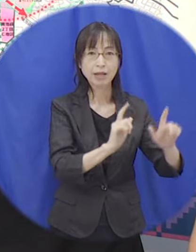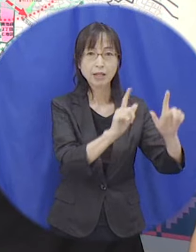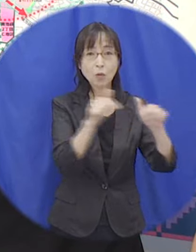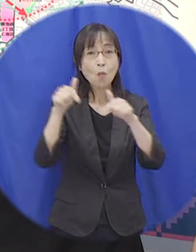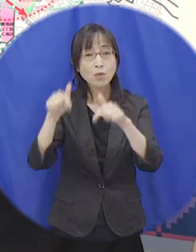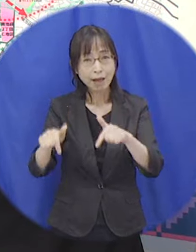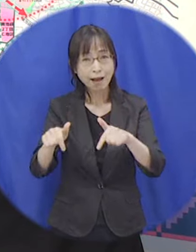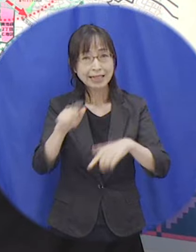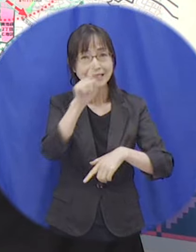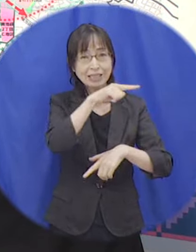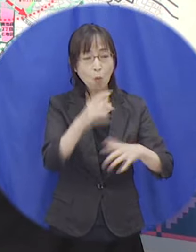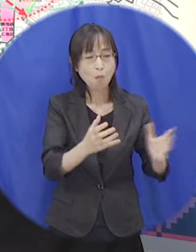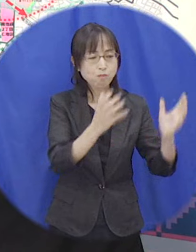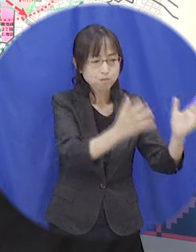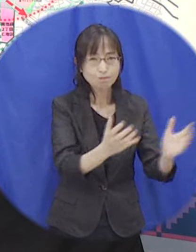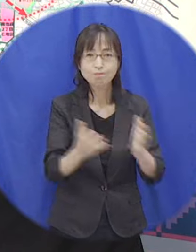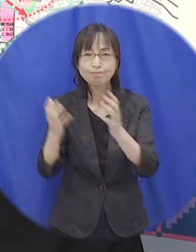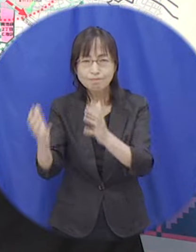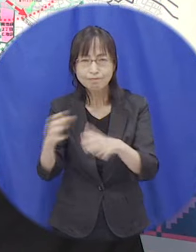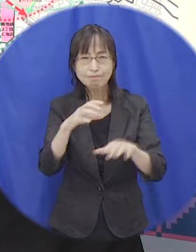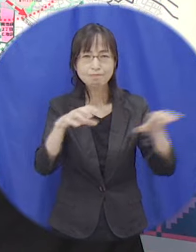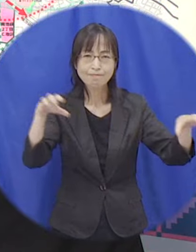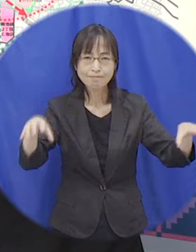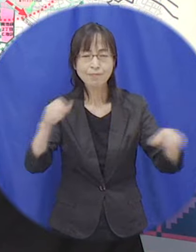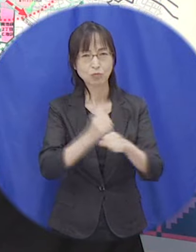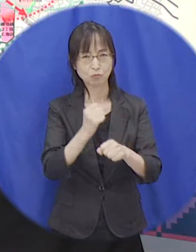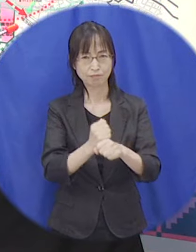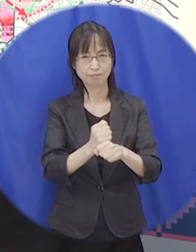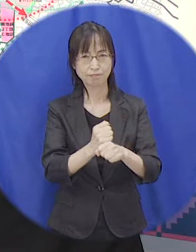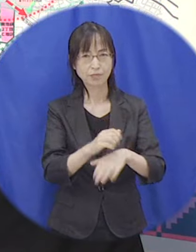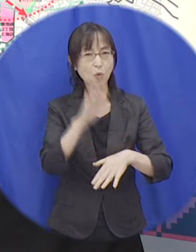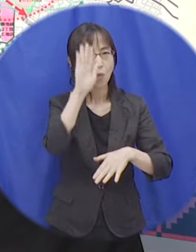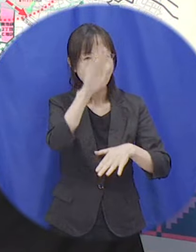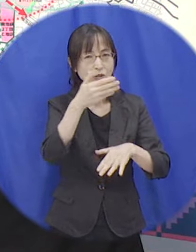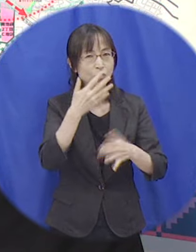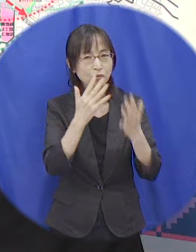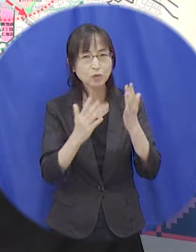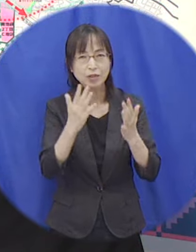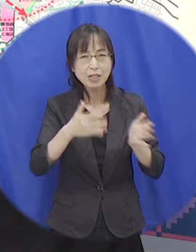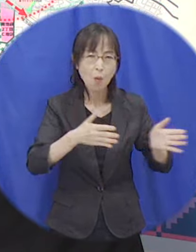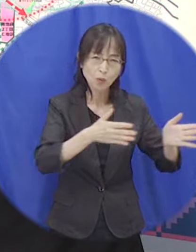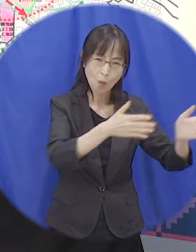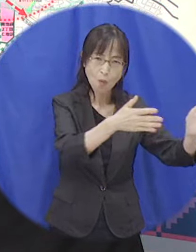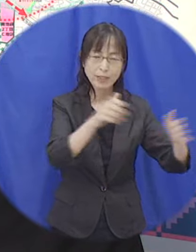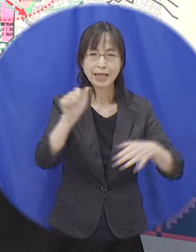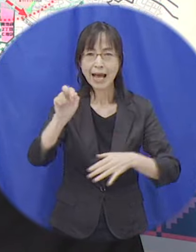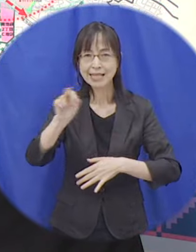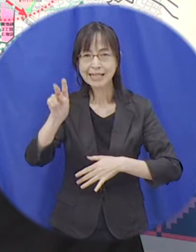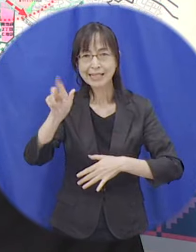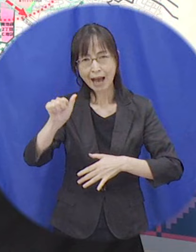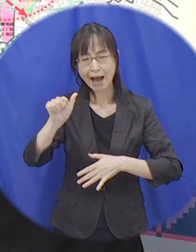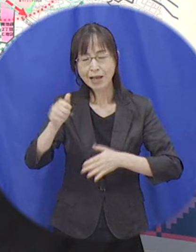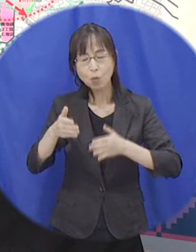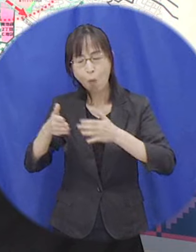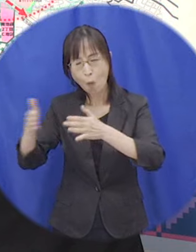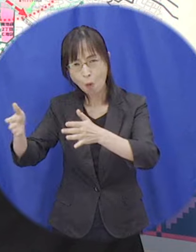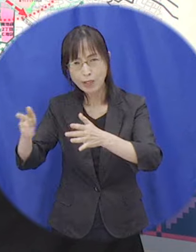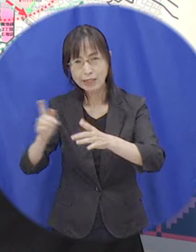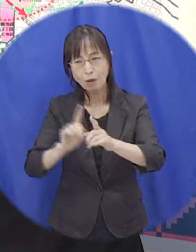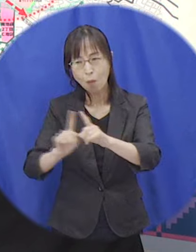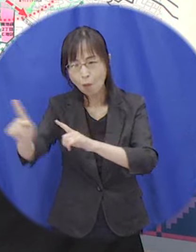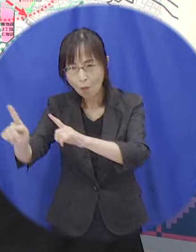な人中心の空間を作り、さらにその先のグリーン大通りやアゼリア通りへ、人の流れが拡